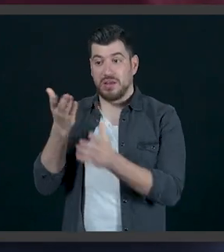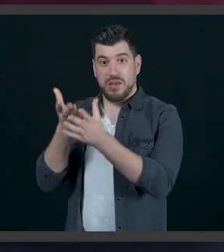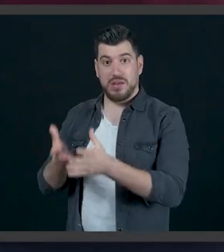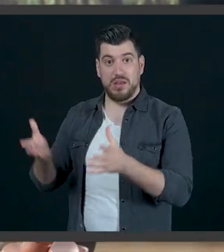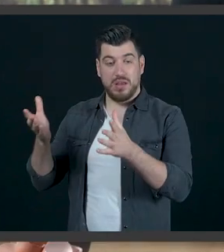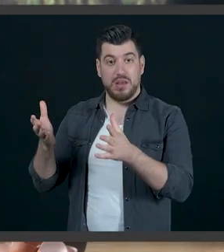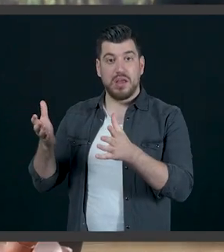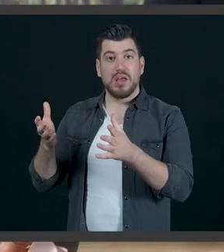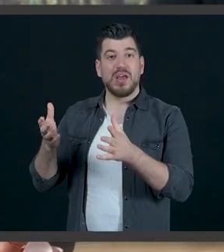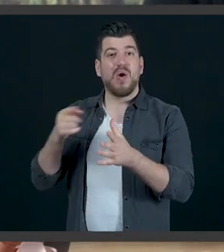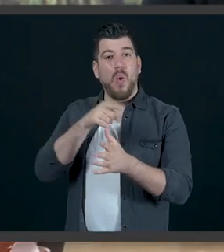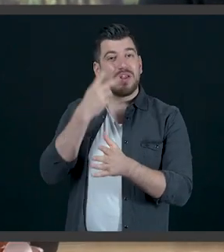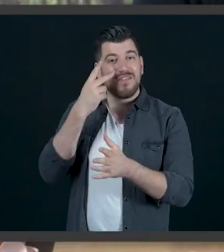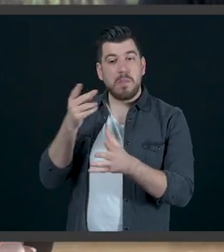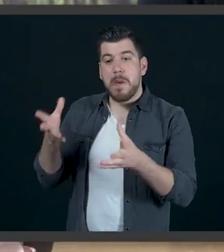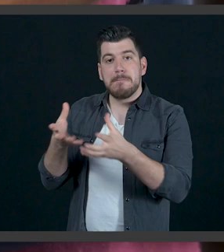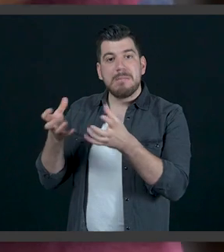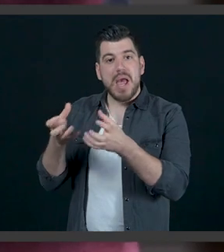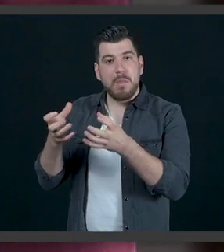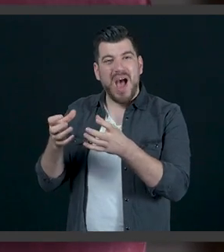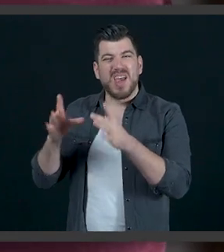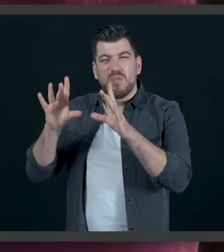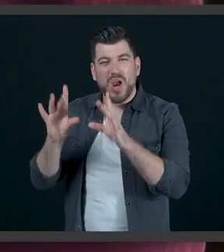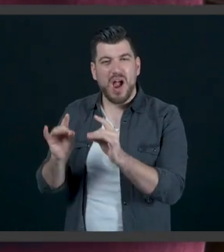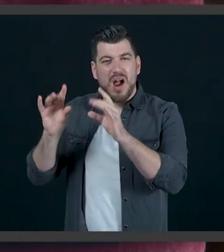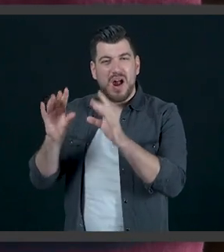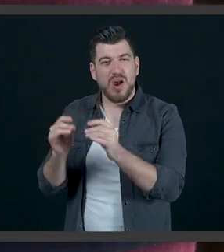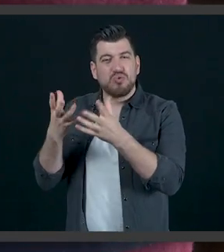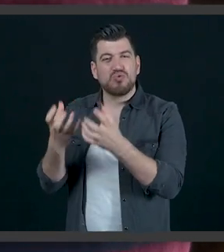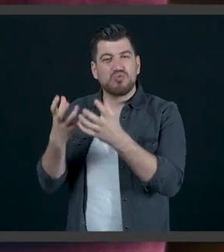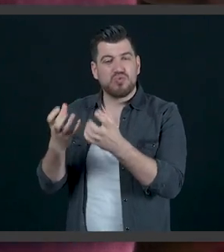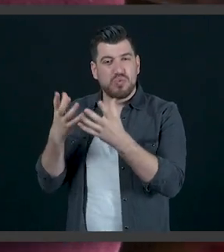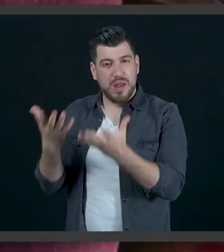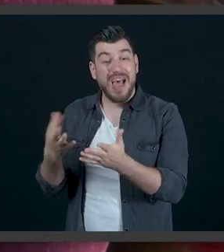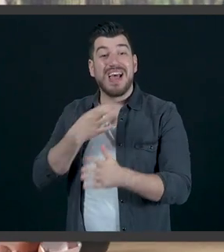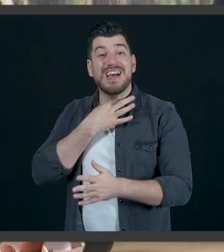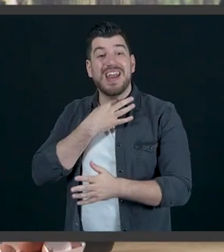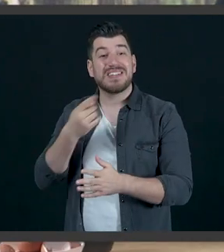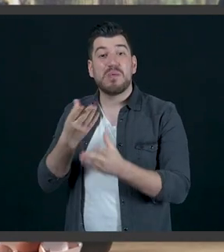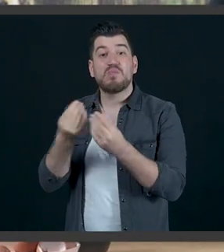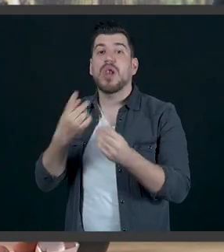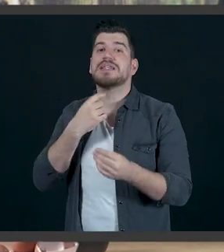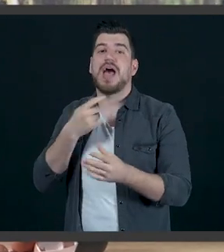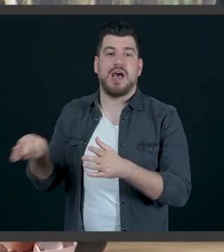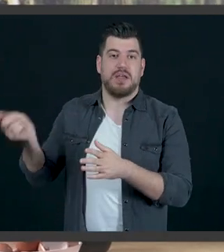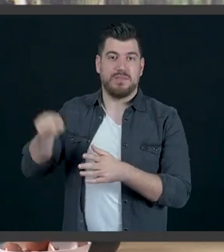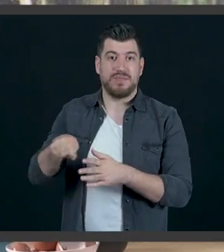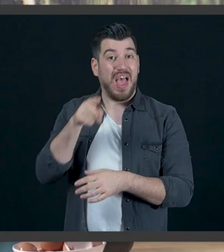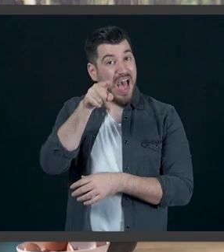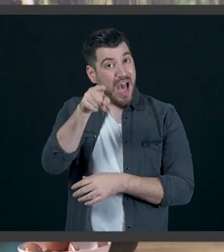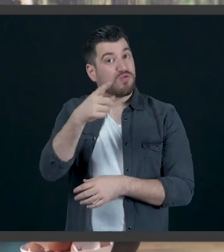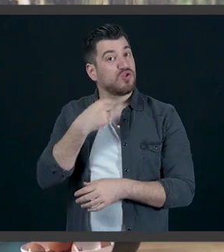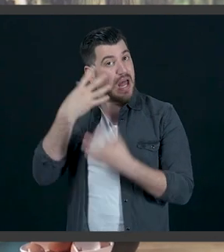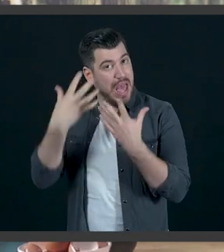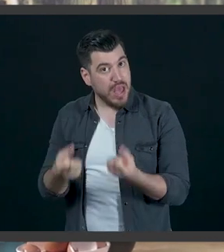πολύ τσούι, μαστιχωτά, τα μείγματα που μένουν πάρα πολύ ζουμερά, χρειάζονται αρκετή ζάχαρη. Έχει